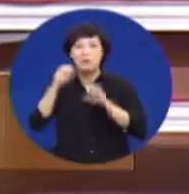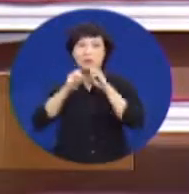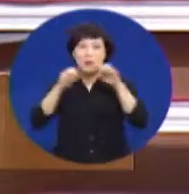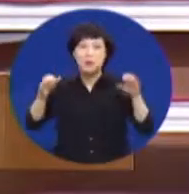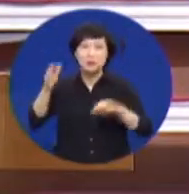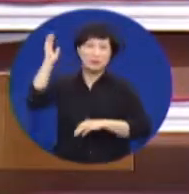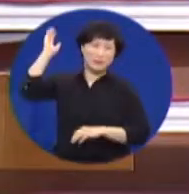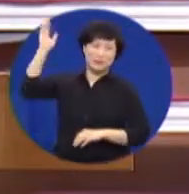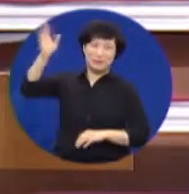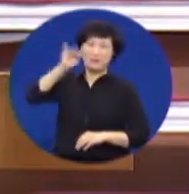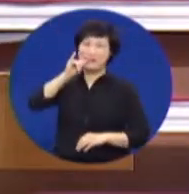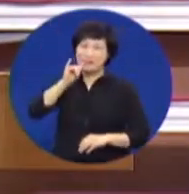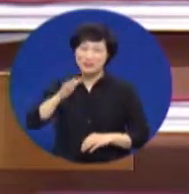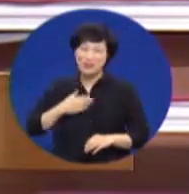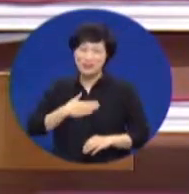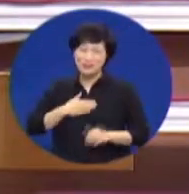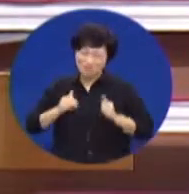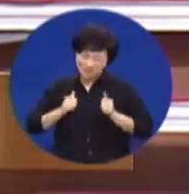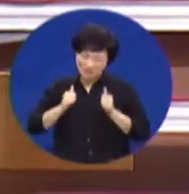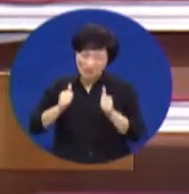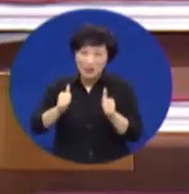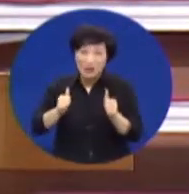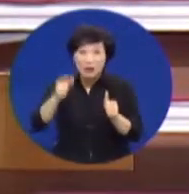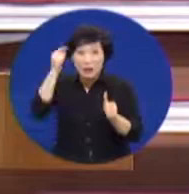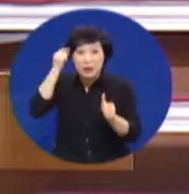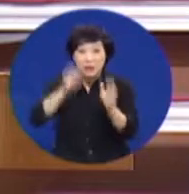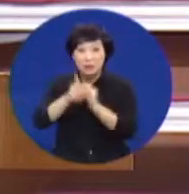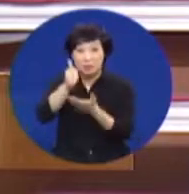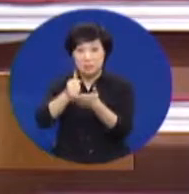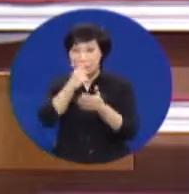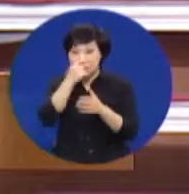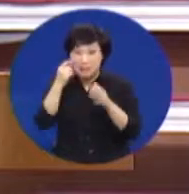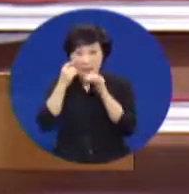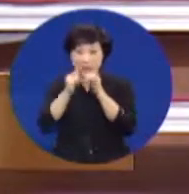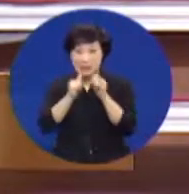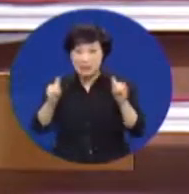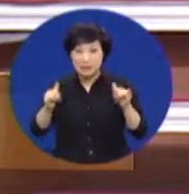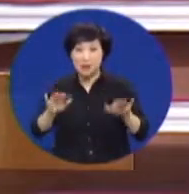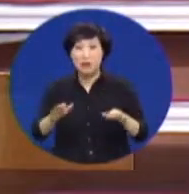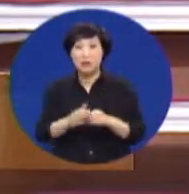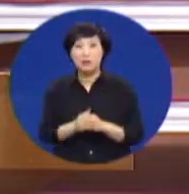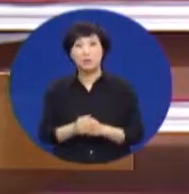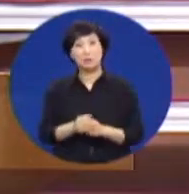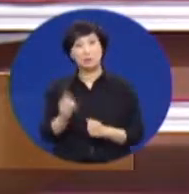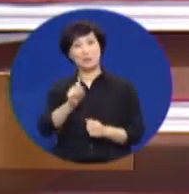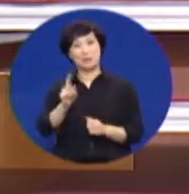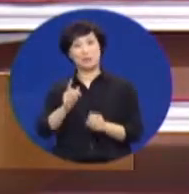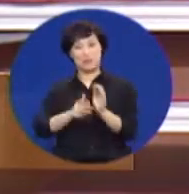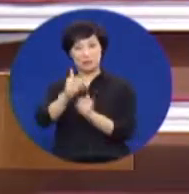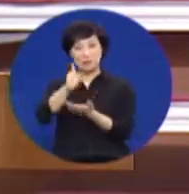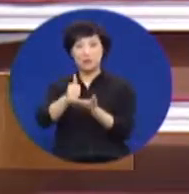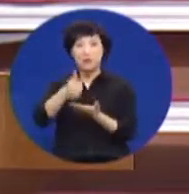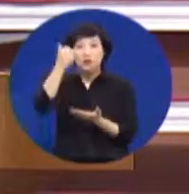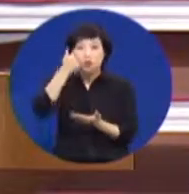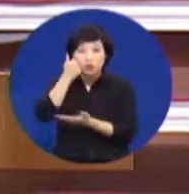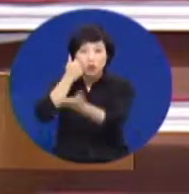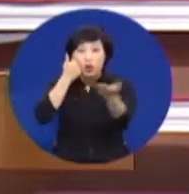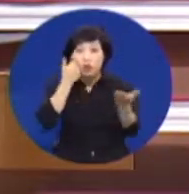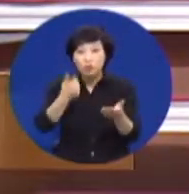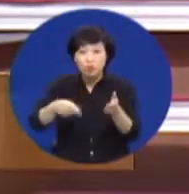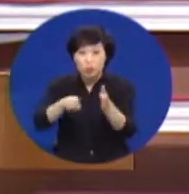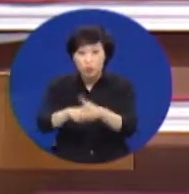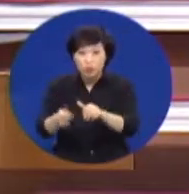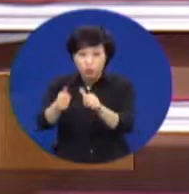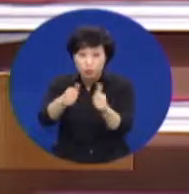부지런히 전해서 예수의 증인되어 무슨 증인? 예수는 너 위에